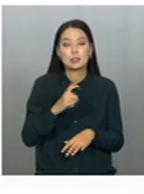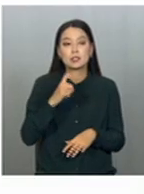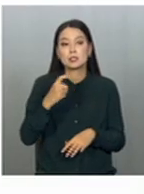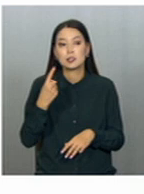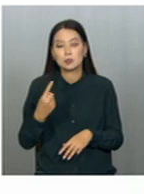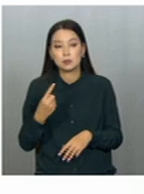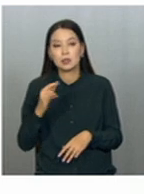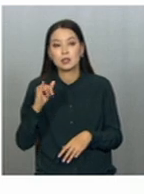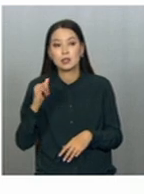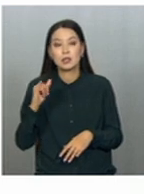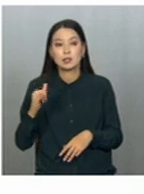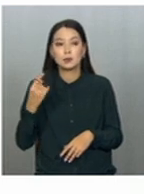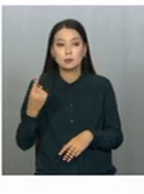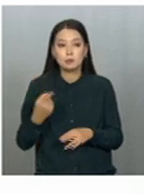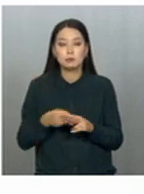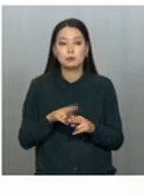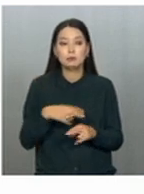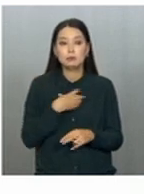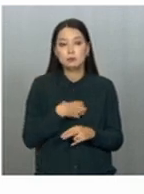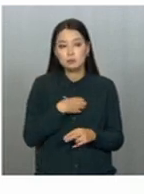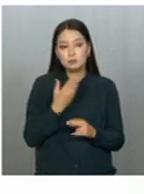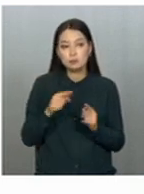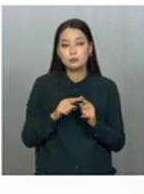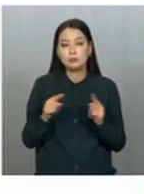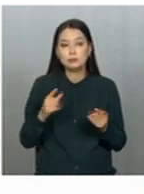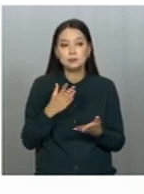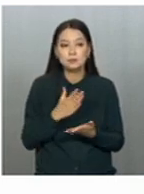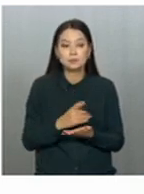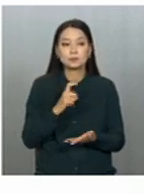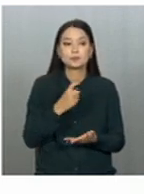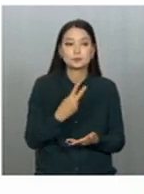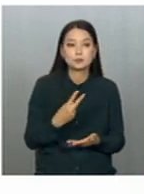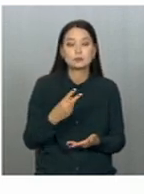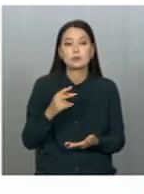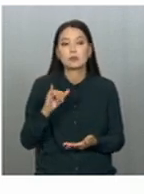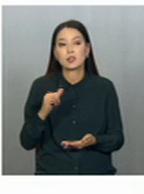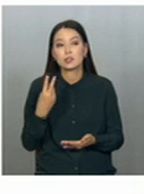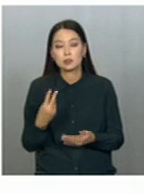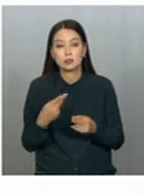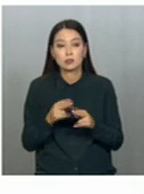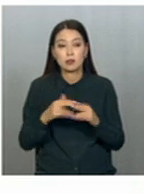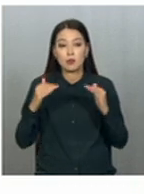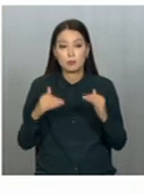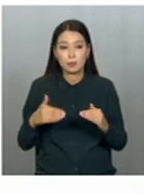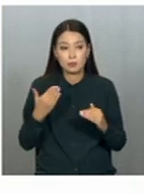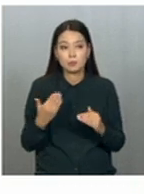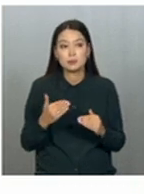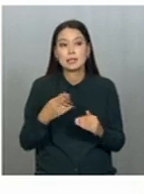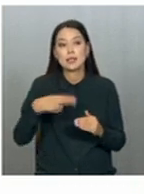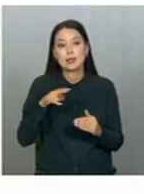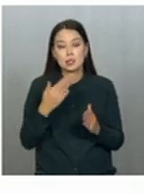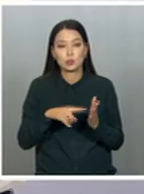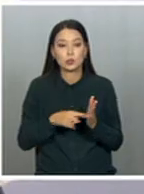ретінде цы нүктесінің координаттарын алмастырамыз. X2, y2 ретінде d нүктесінің